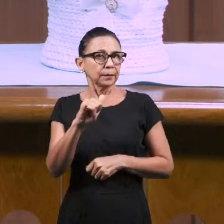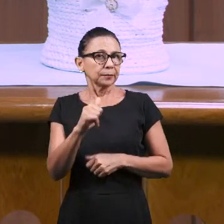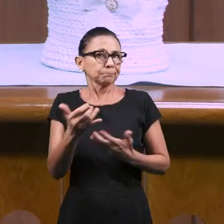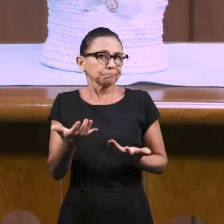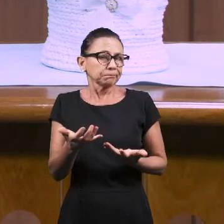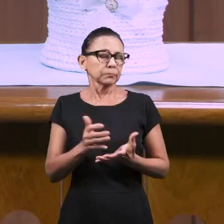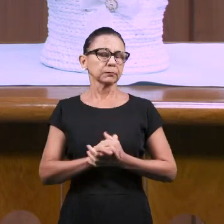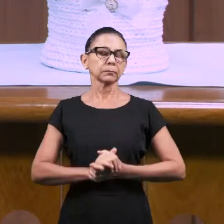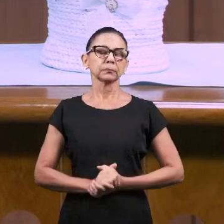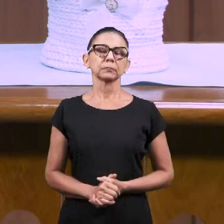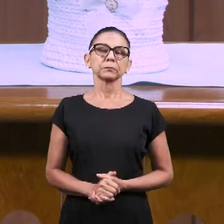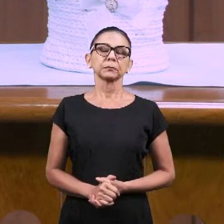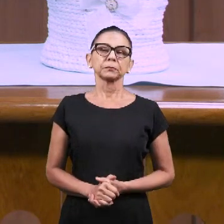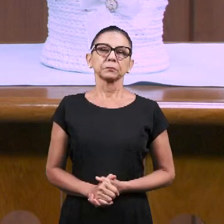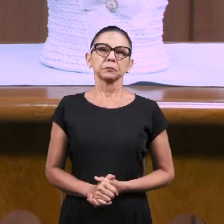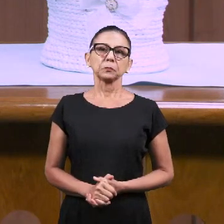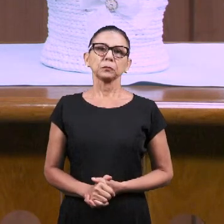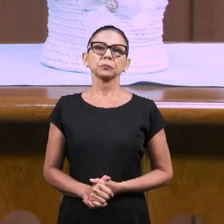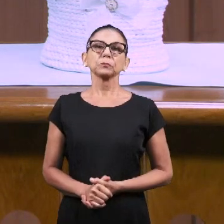mes frères,